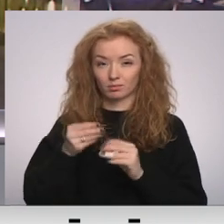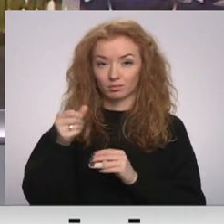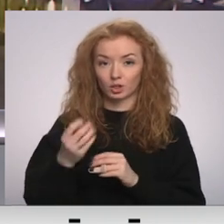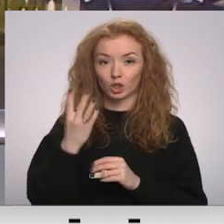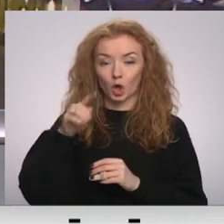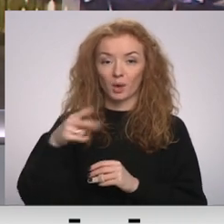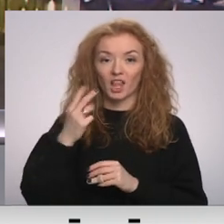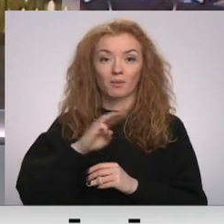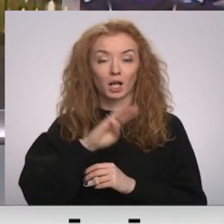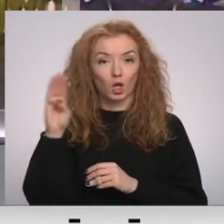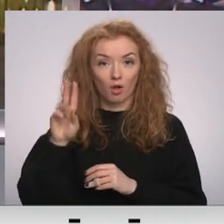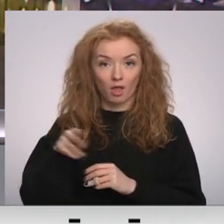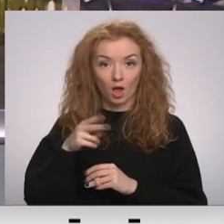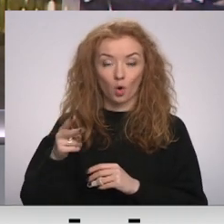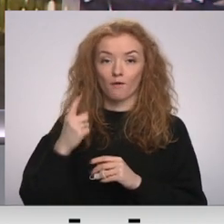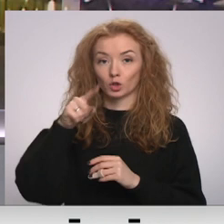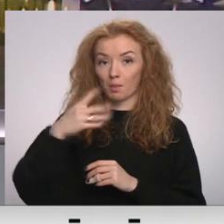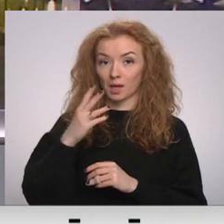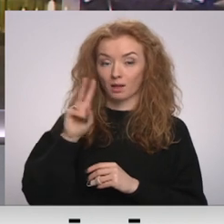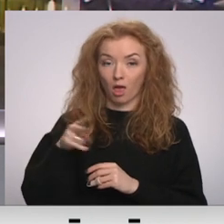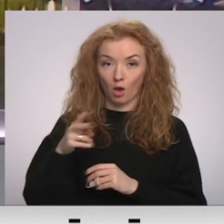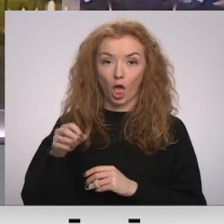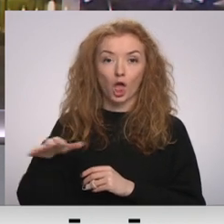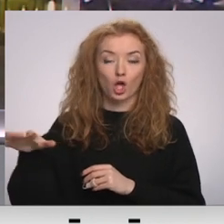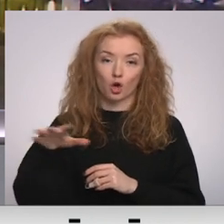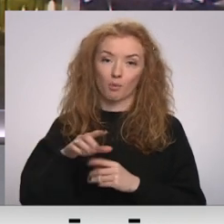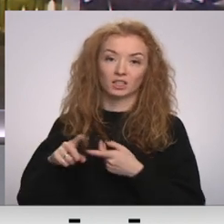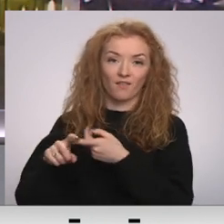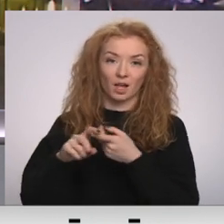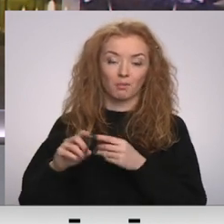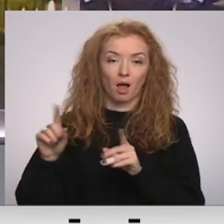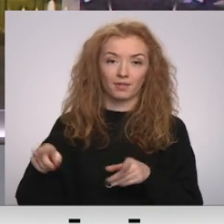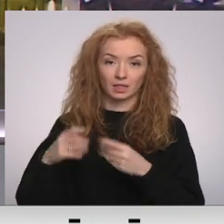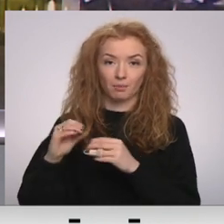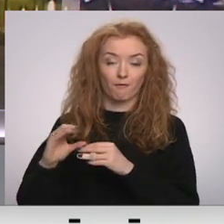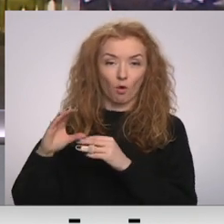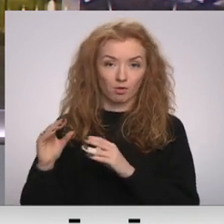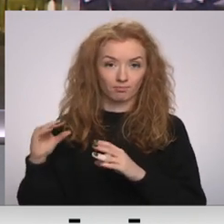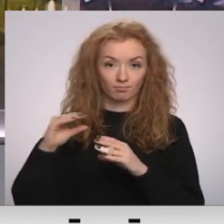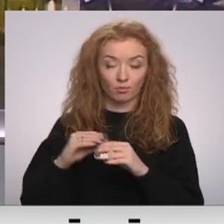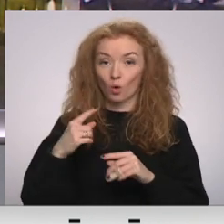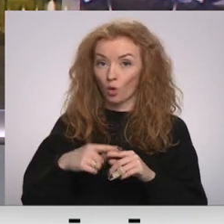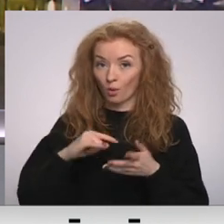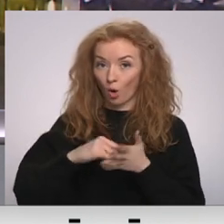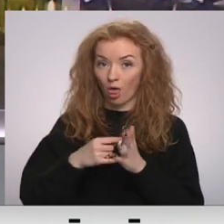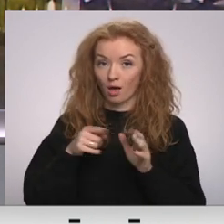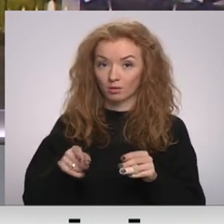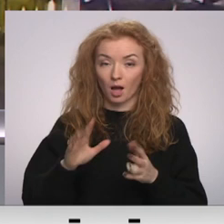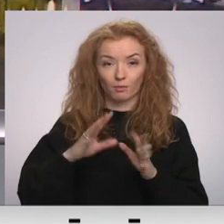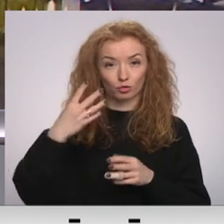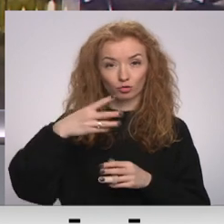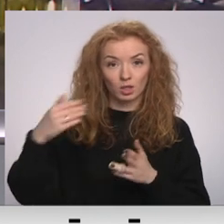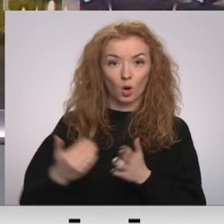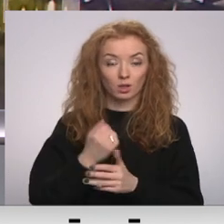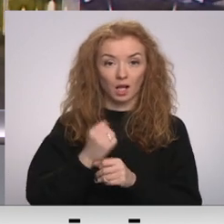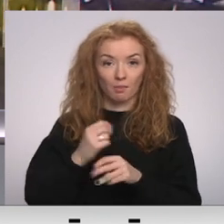4,2 miljonu eiro, no kuriem 1,5 miljonus ir Eiropas reģionālās attīstības fonda finansējums. Projekta, kur plānots gandrīz 40 jaunas